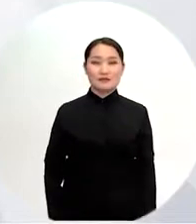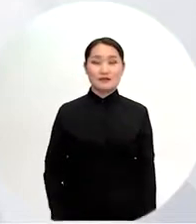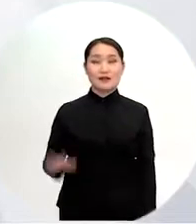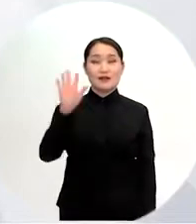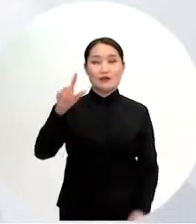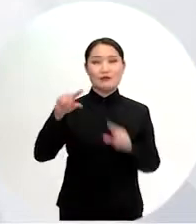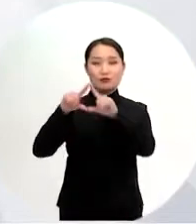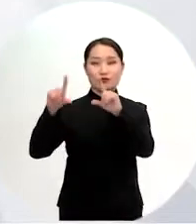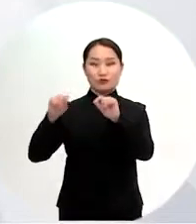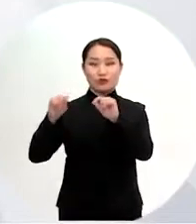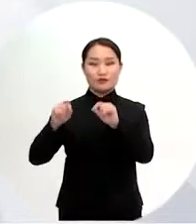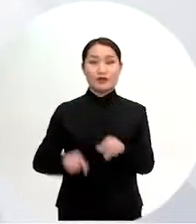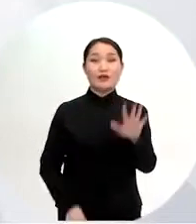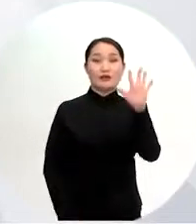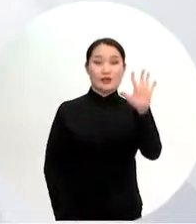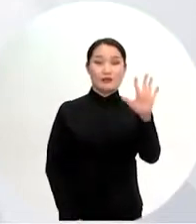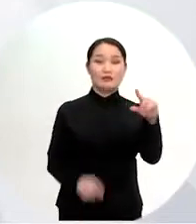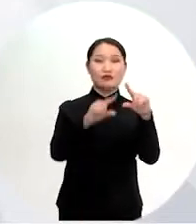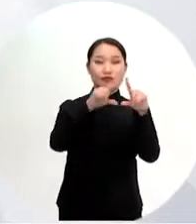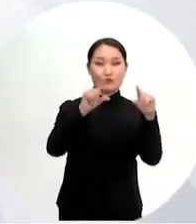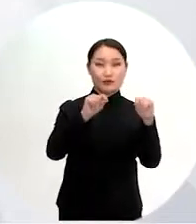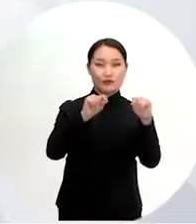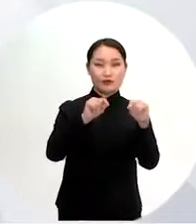Таван дөрвөлжин, таван дөрвөлжин.